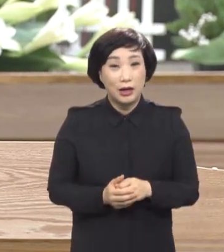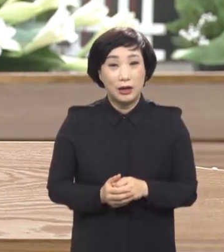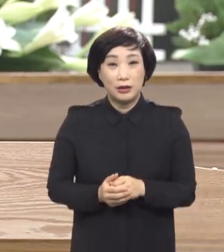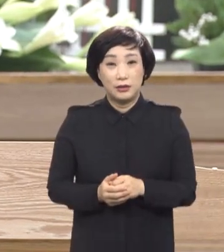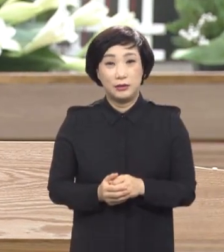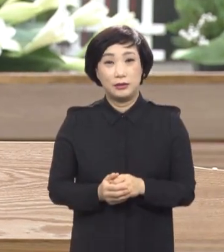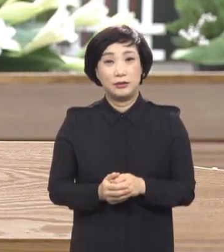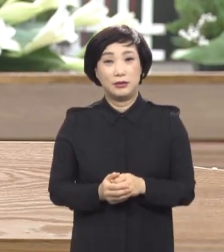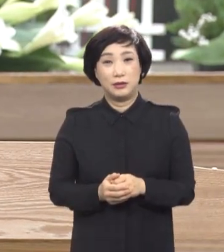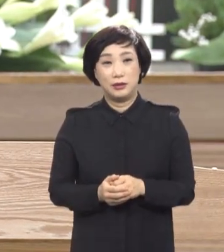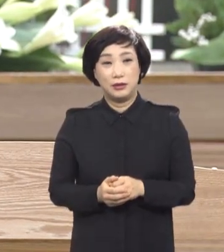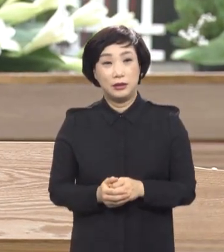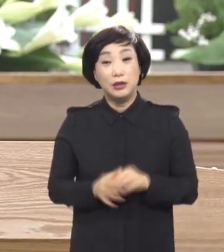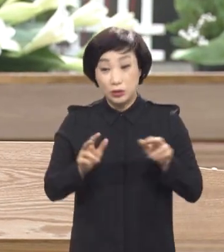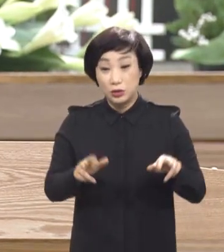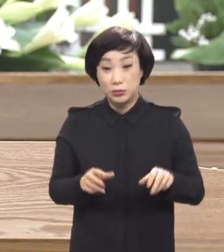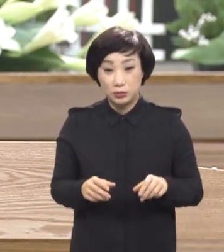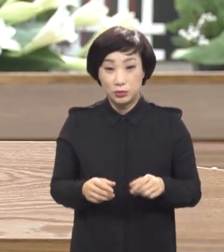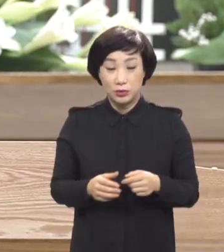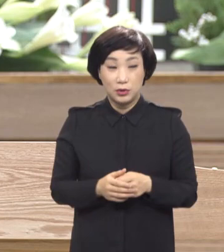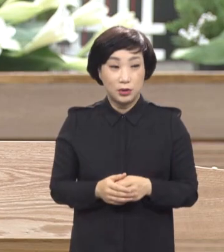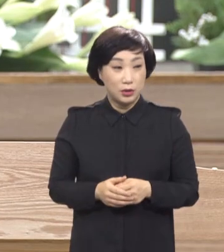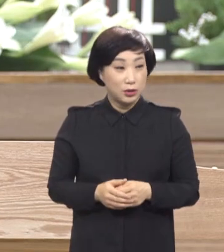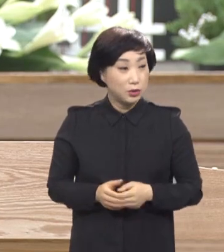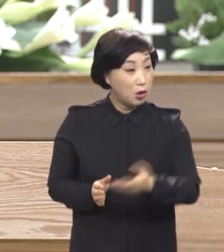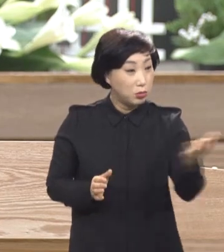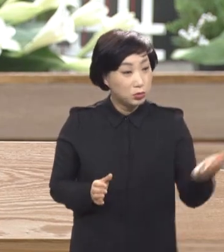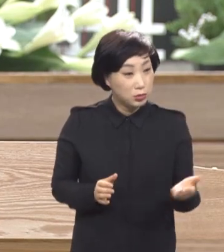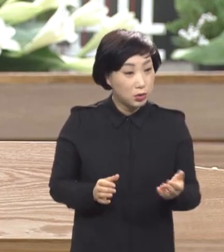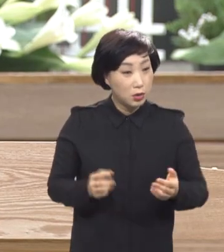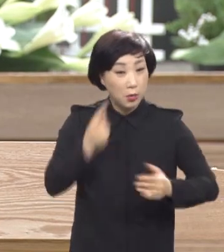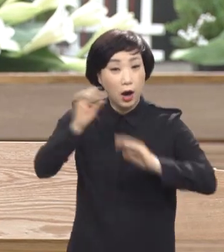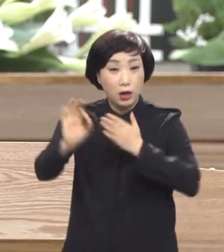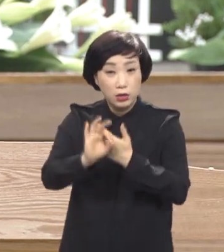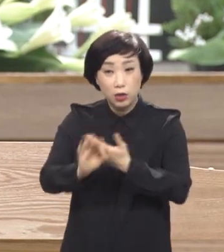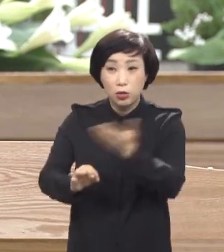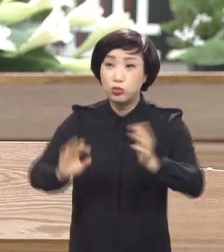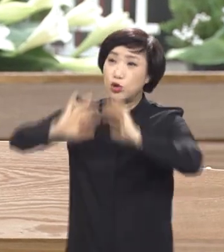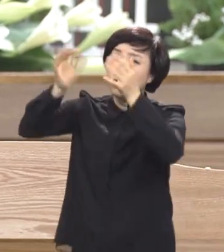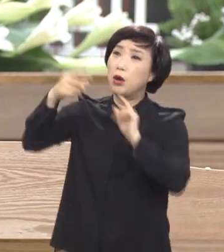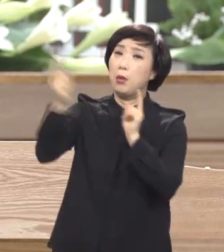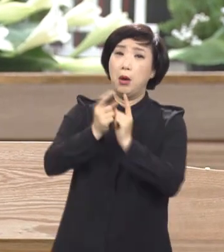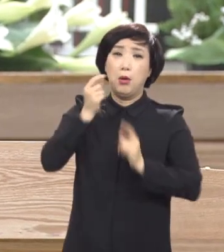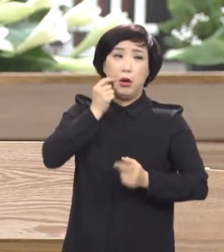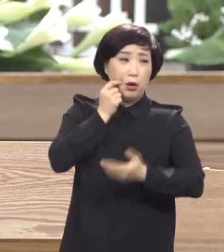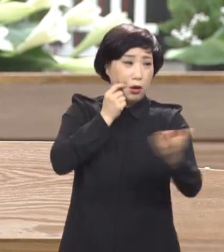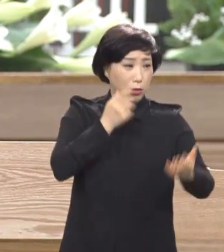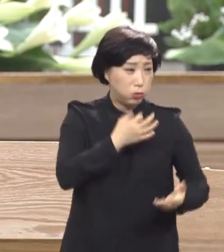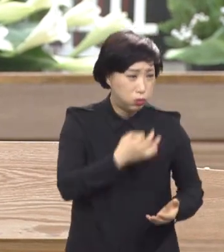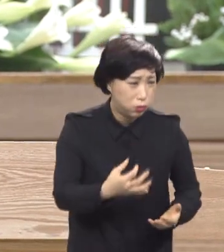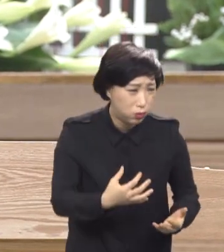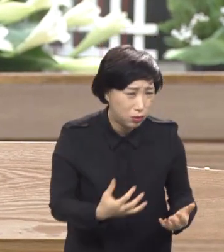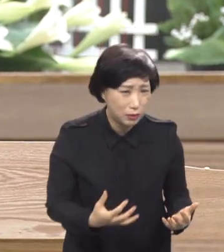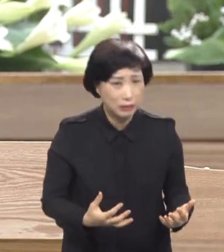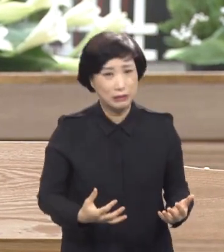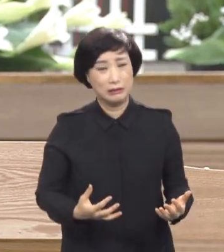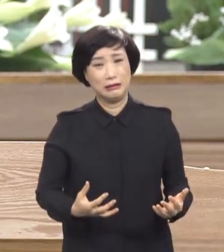산다 만약에 중국에서 만날 수 없다면 이 불행으로 두고 이